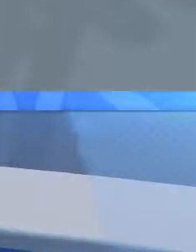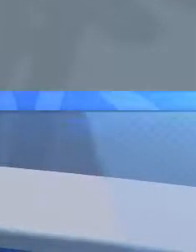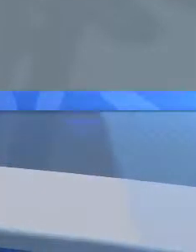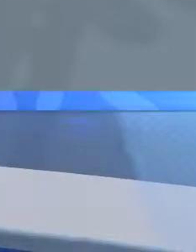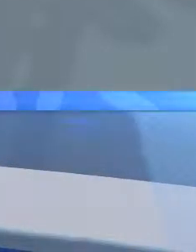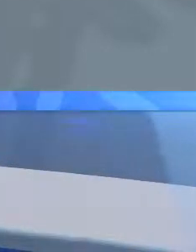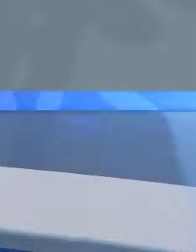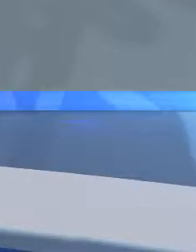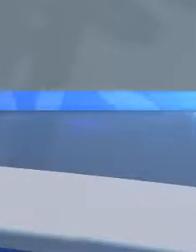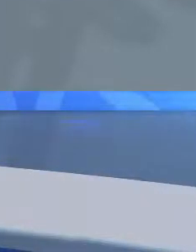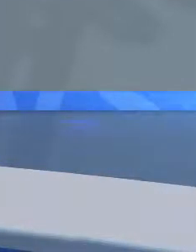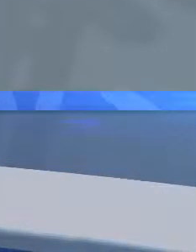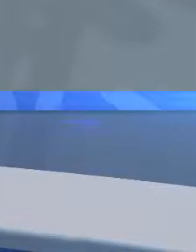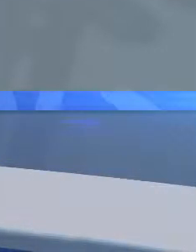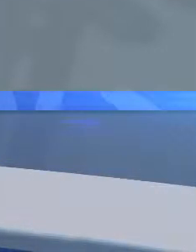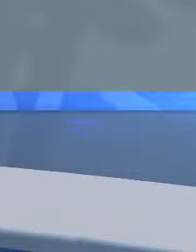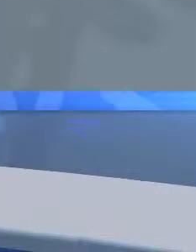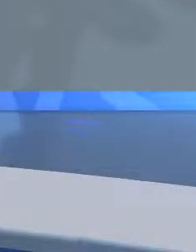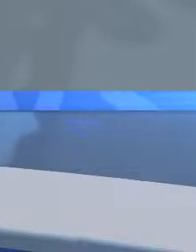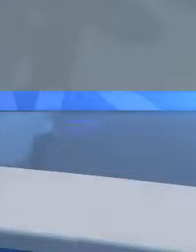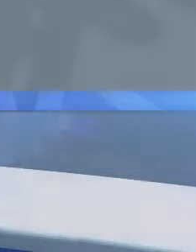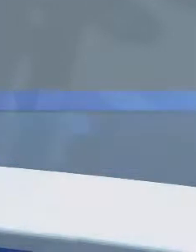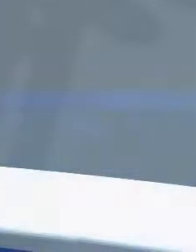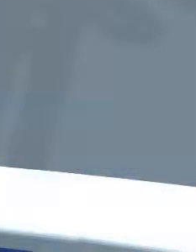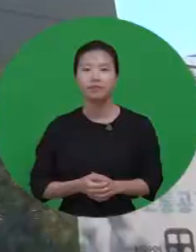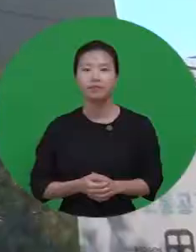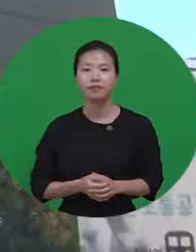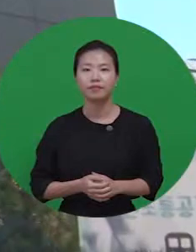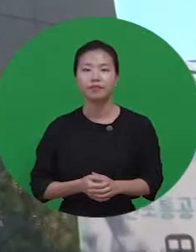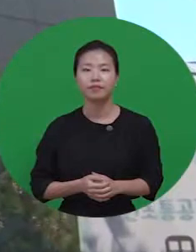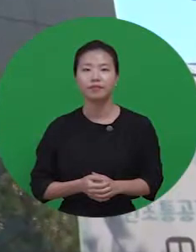열리고 있다고 합니다. 그 소식 자세히 알아보겠습니다.